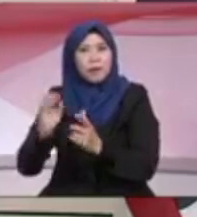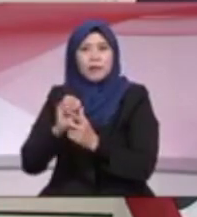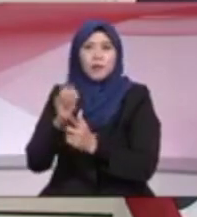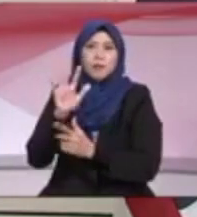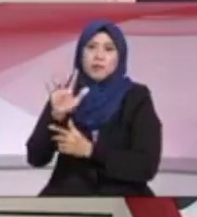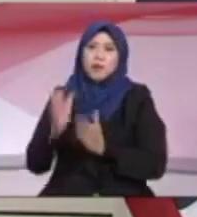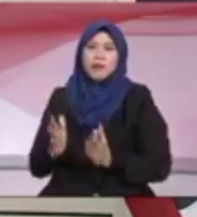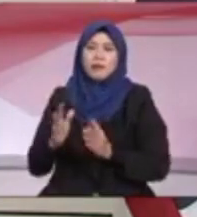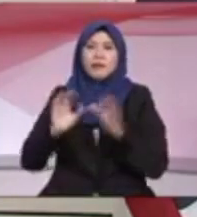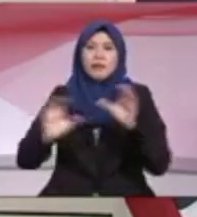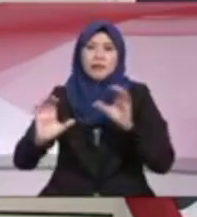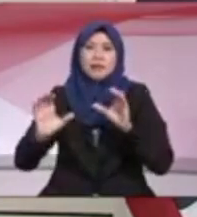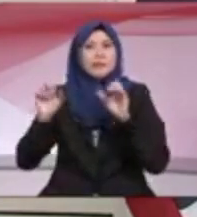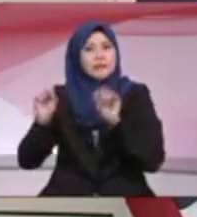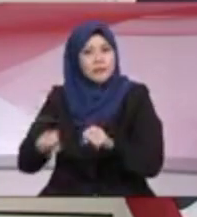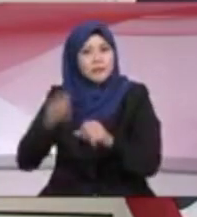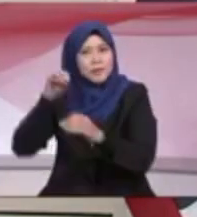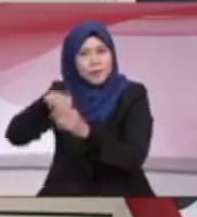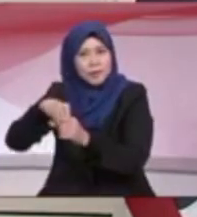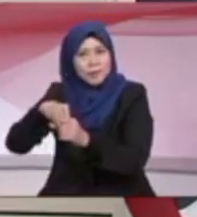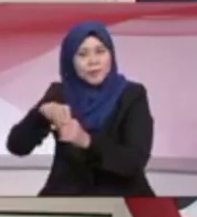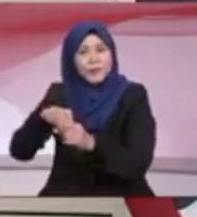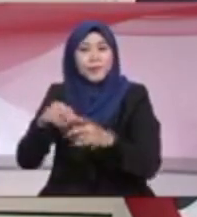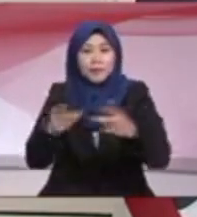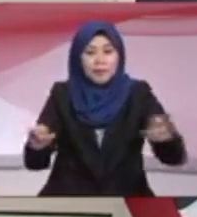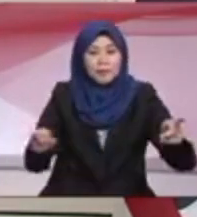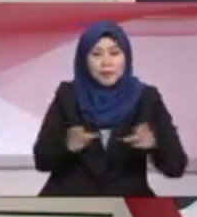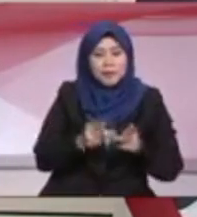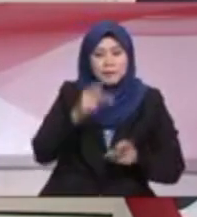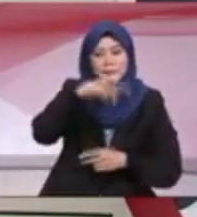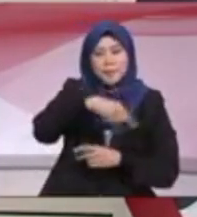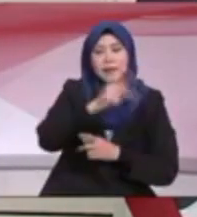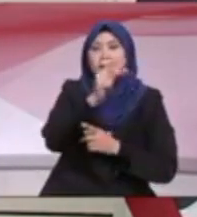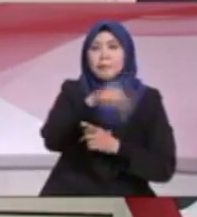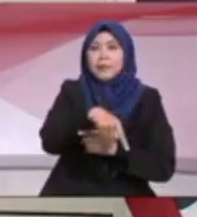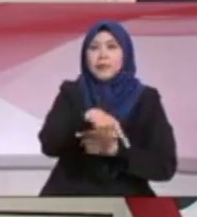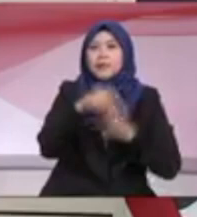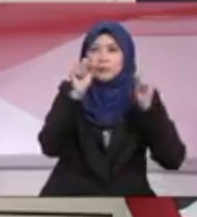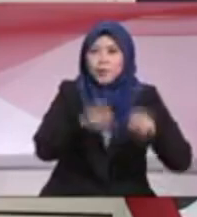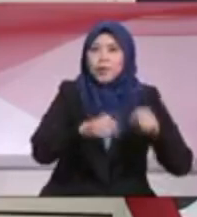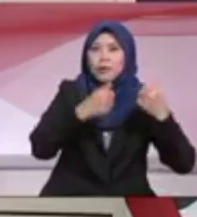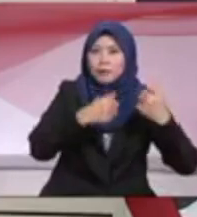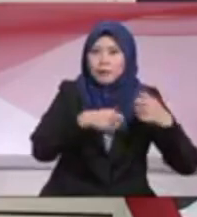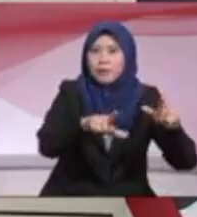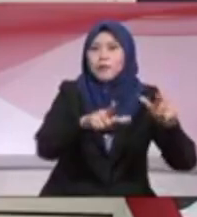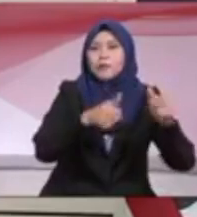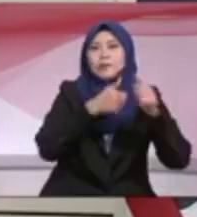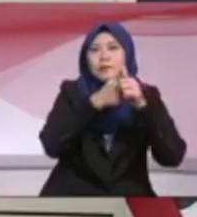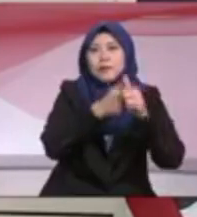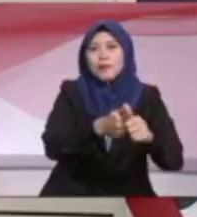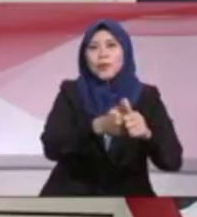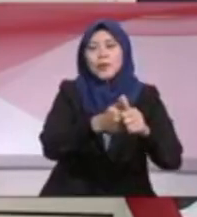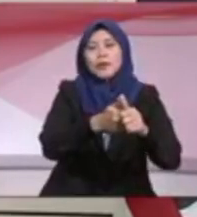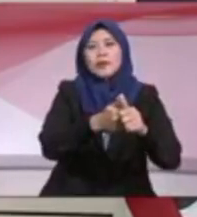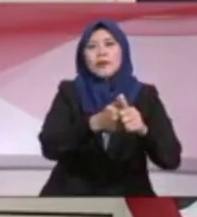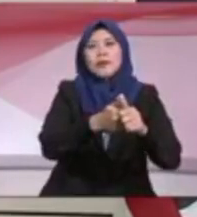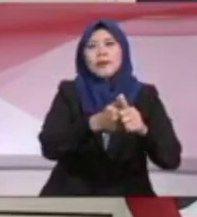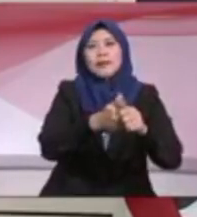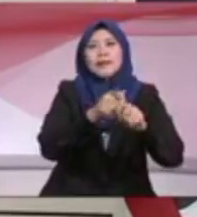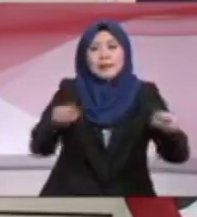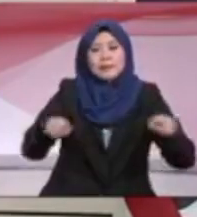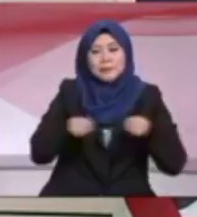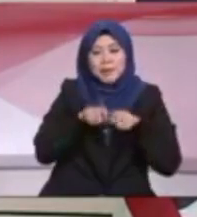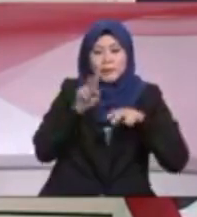Dan selepas itu saya umumkan di kawasan PKP juga dibenarkan mengikut kapasiti tempat